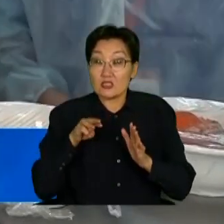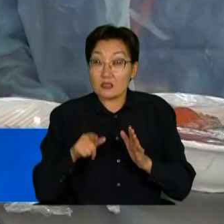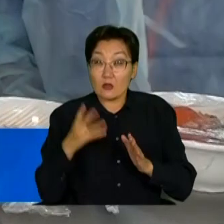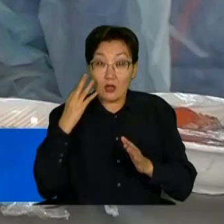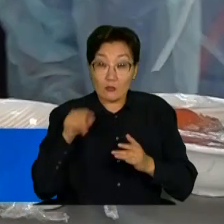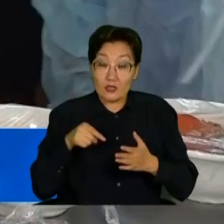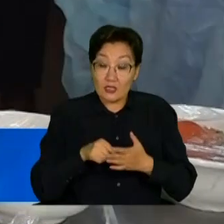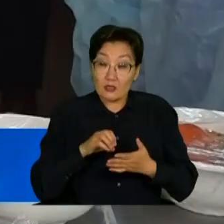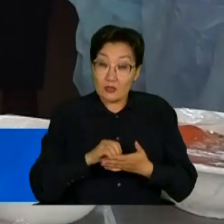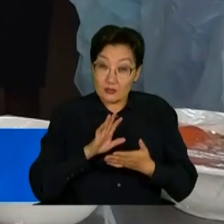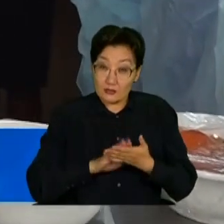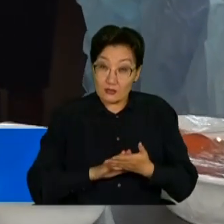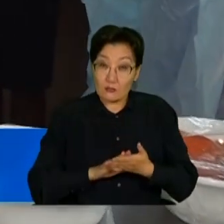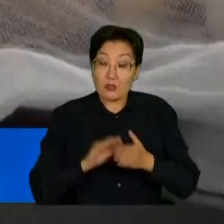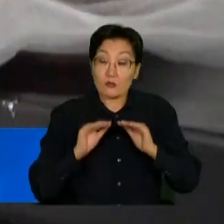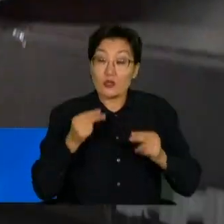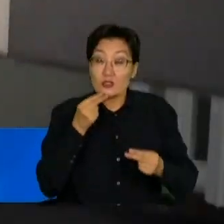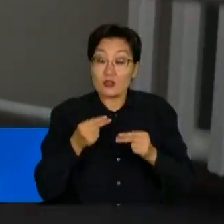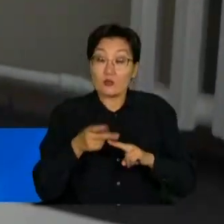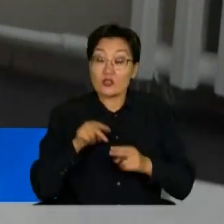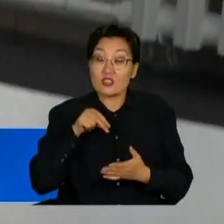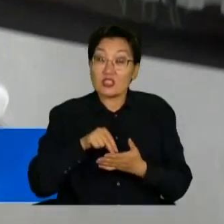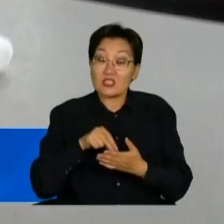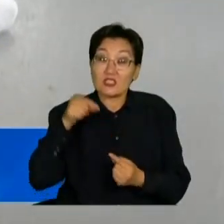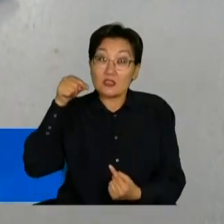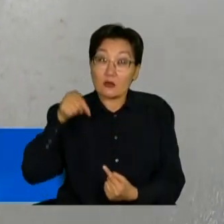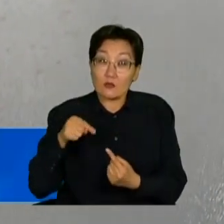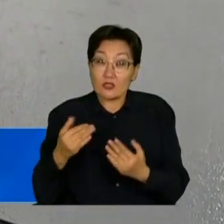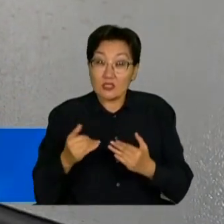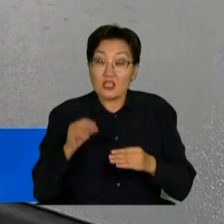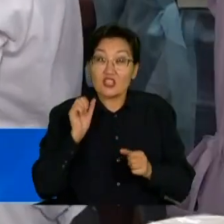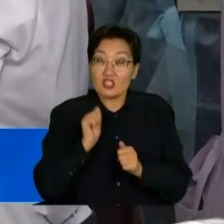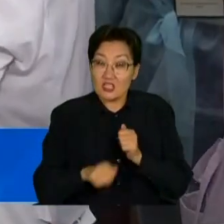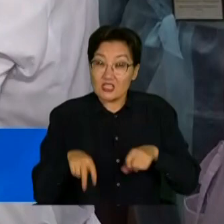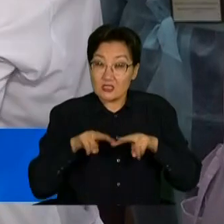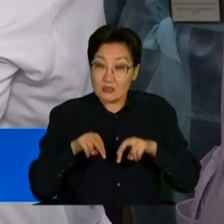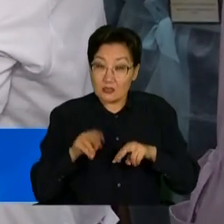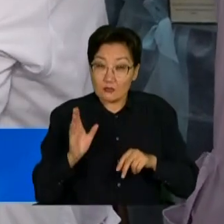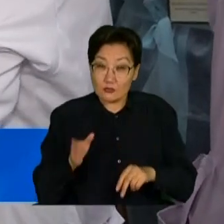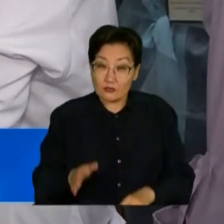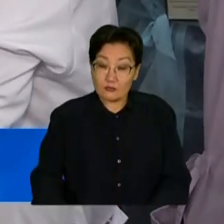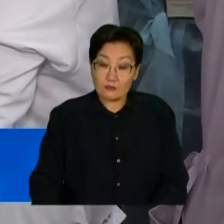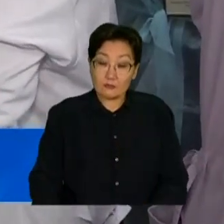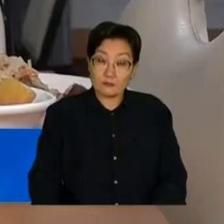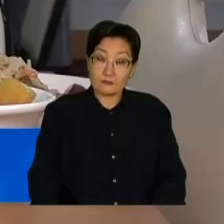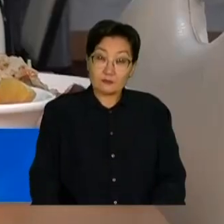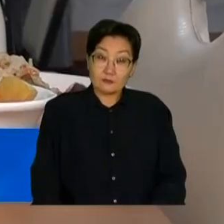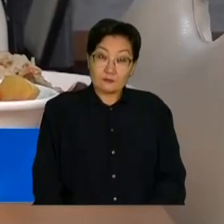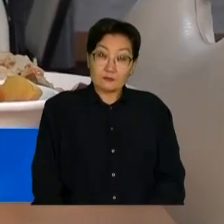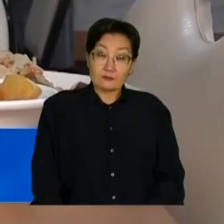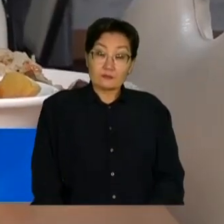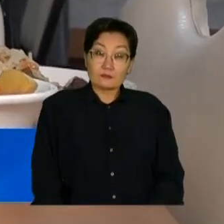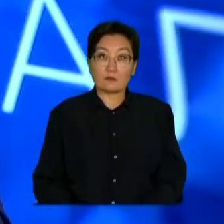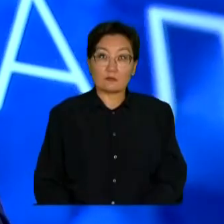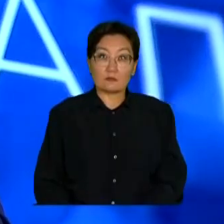Алматы қаласында байқалған. Ал бала тамағының сол бағаға сай болуы ендігіде жиі тексеріледі. Мадина Оқас, Медет Саматұлы, Алматы